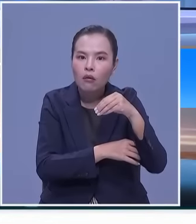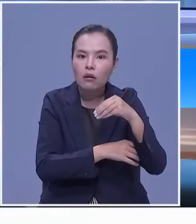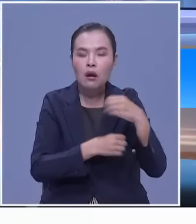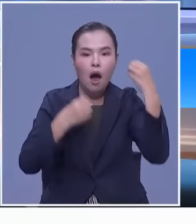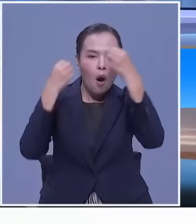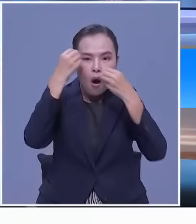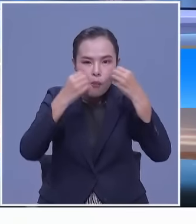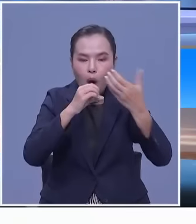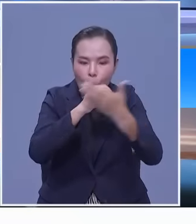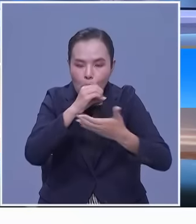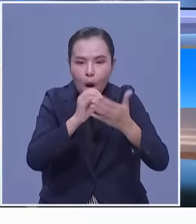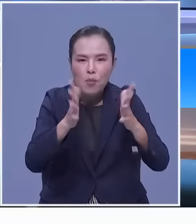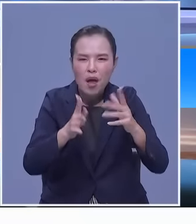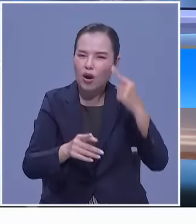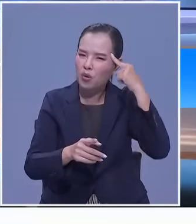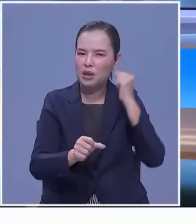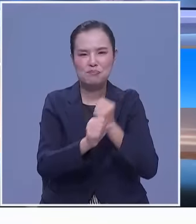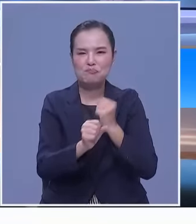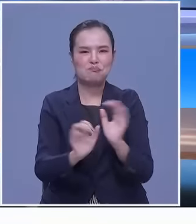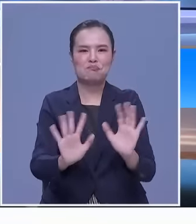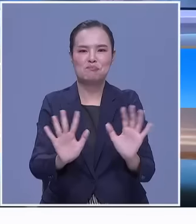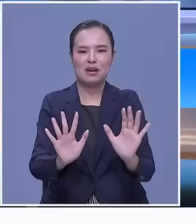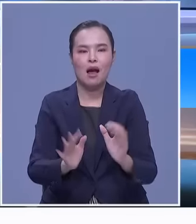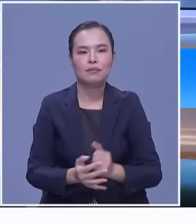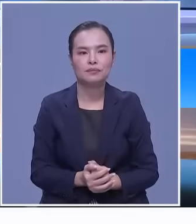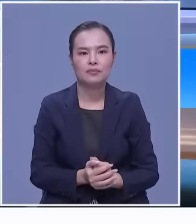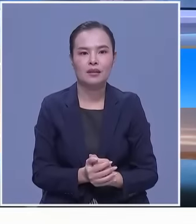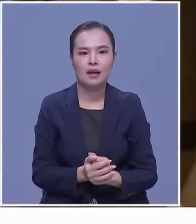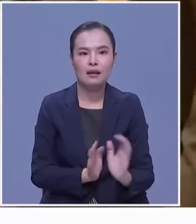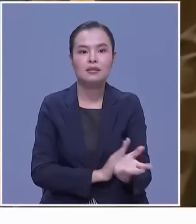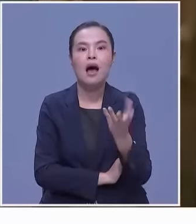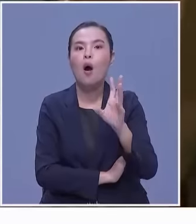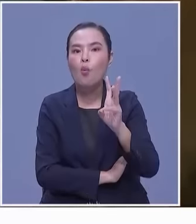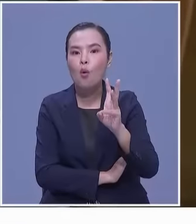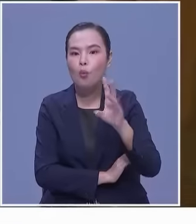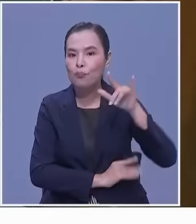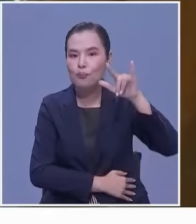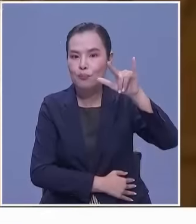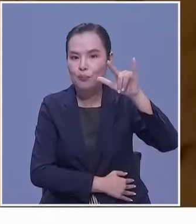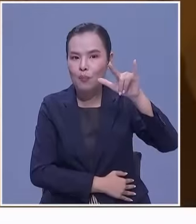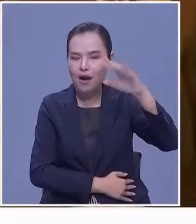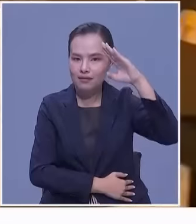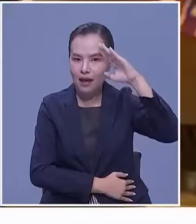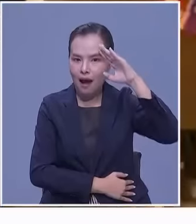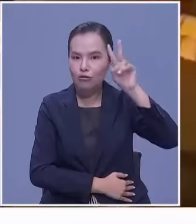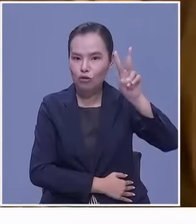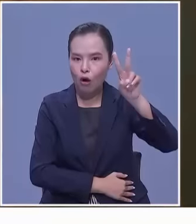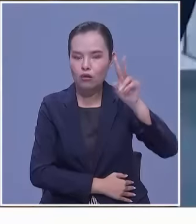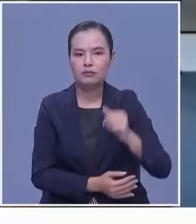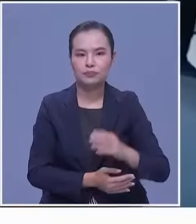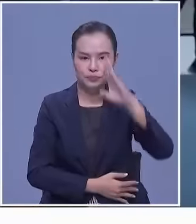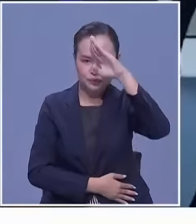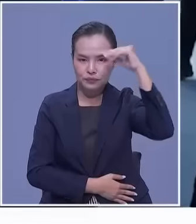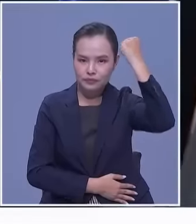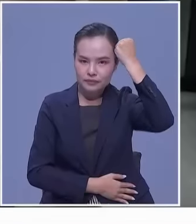เมายาก็คงไม่กล้าทำกครับท่านผู้ชมครับเมื่อเวลาประมาณ 6:00นที่ผ่านมานะครับที่ท่ากาศยานทหาร 2กองบิน 6คุณแพ